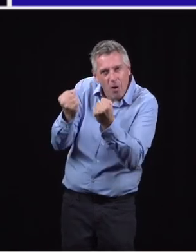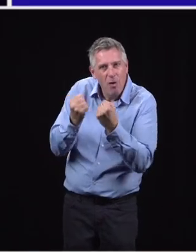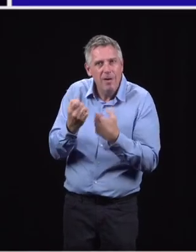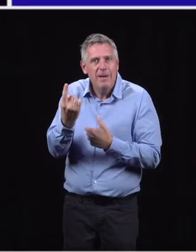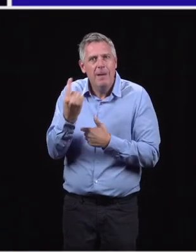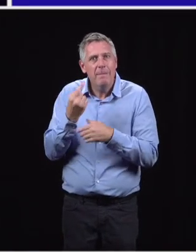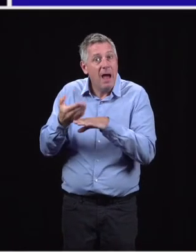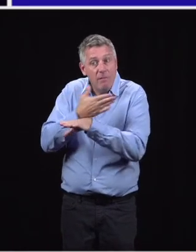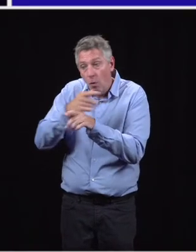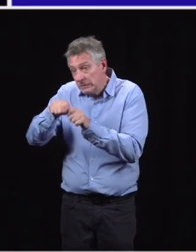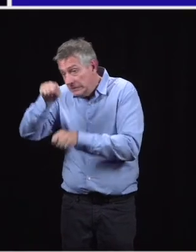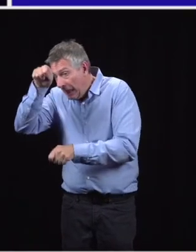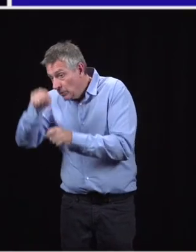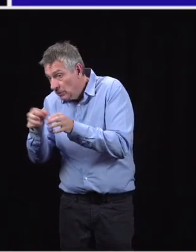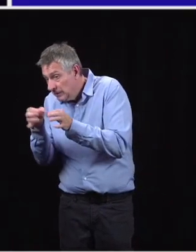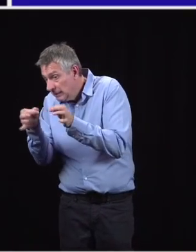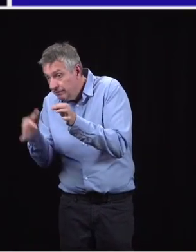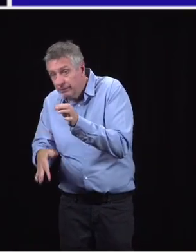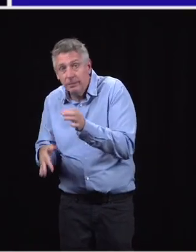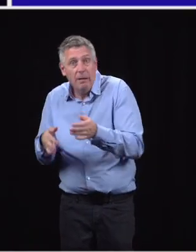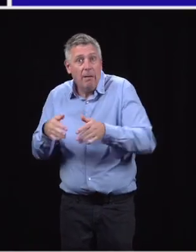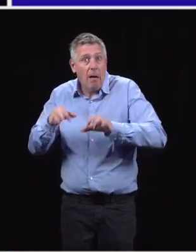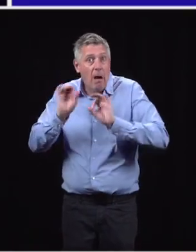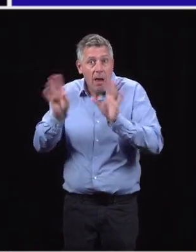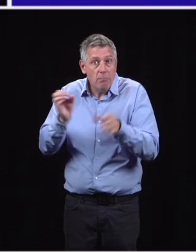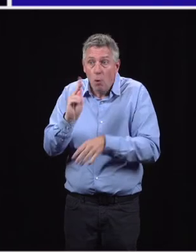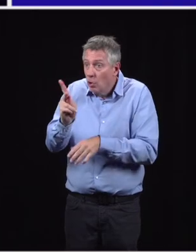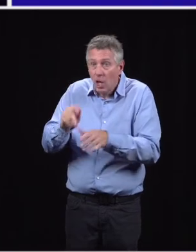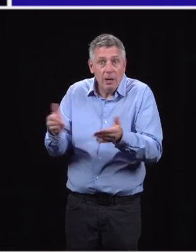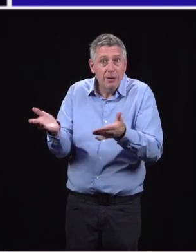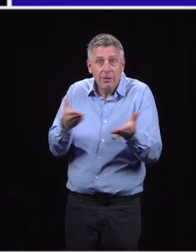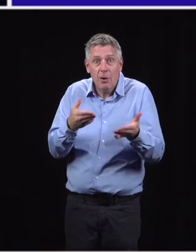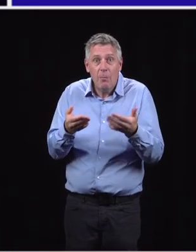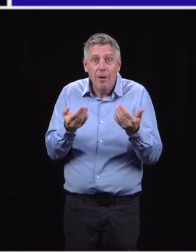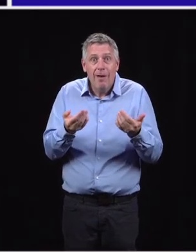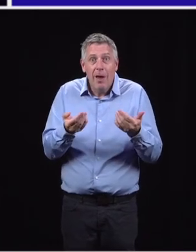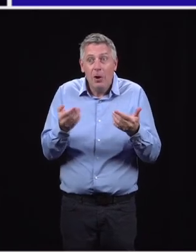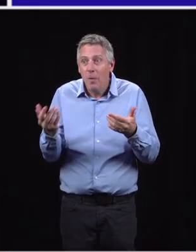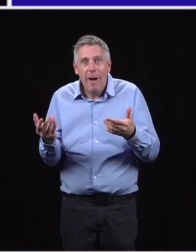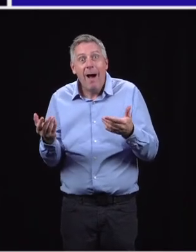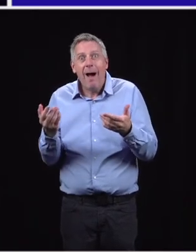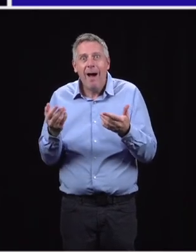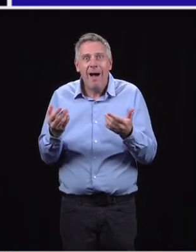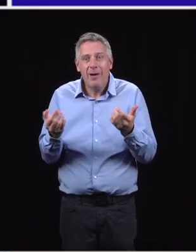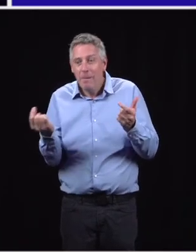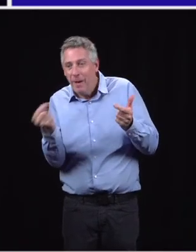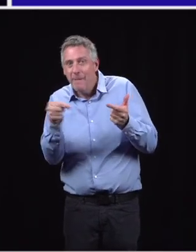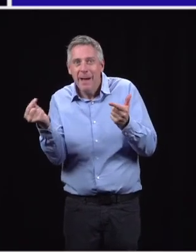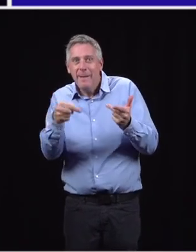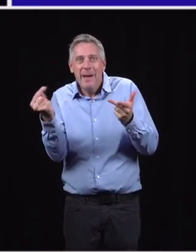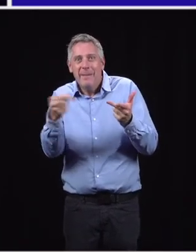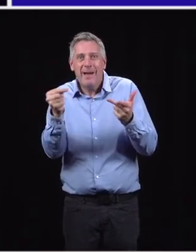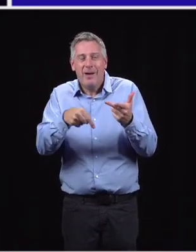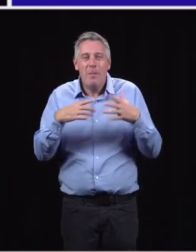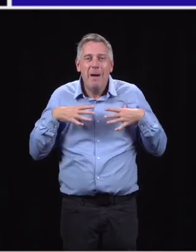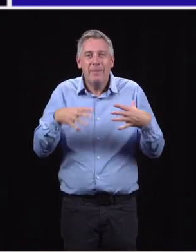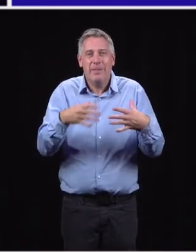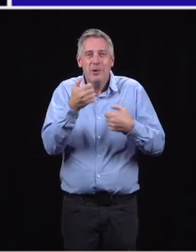de diagnostic de poser et c'est ok donc on peut c'est un peu une terre d'horizon où on peut se dire on peut quand même se